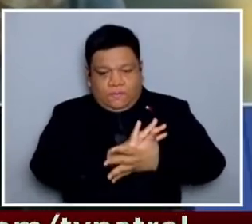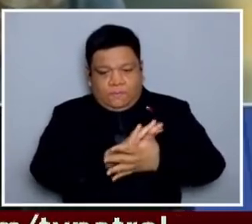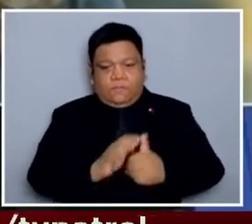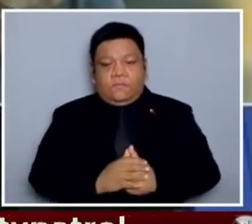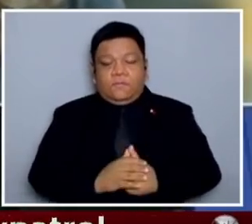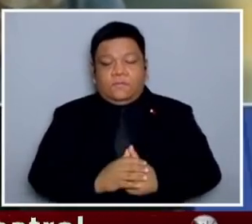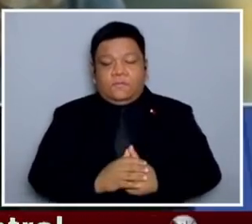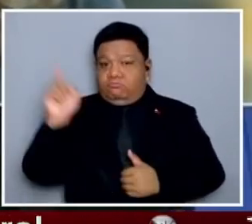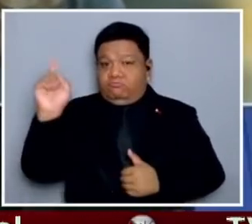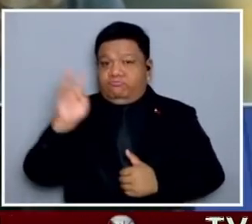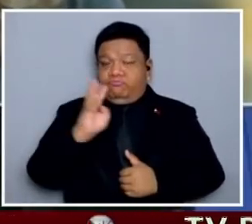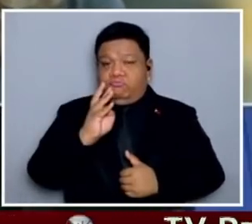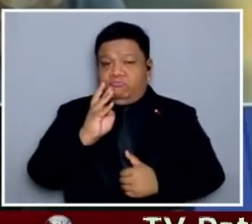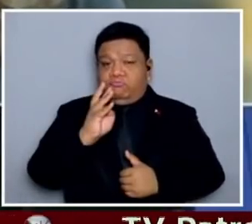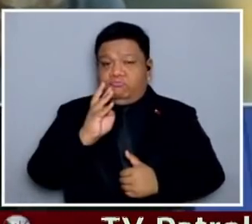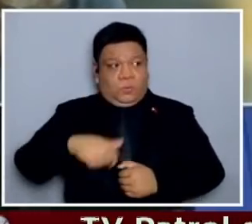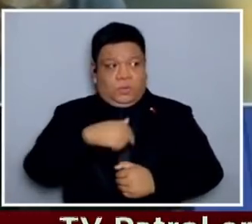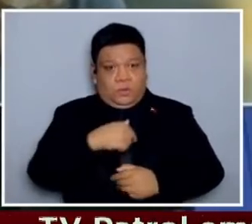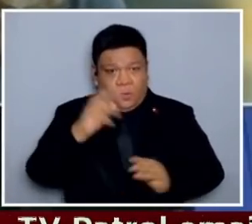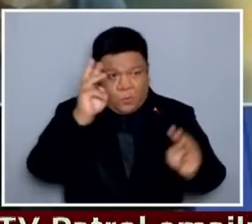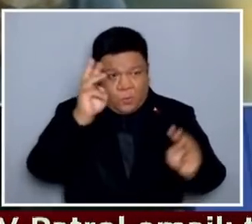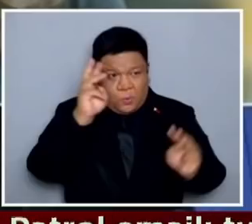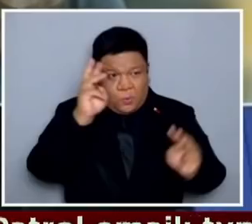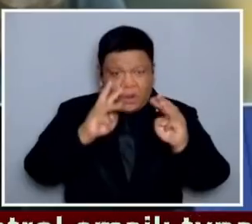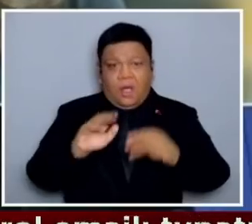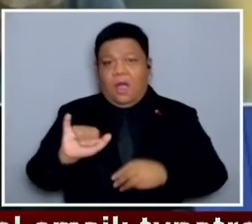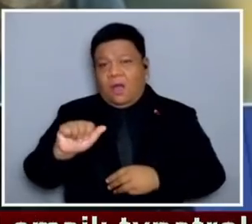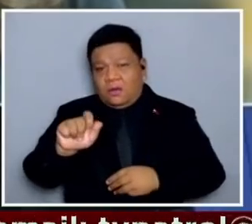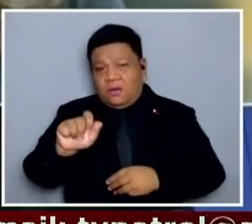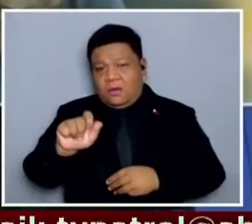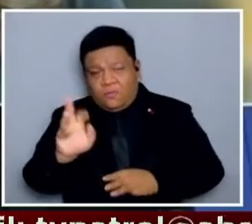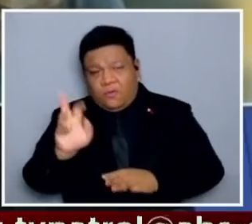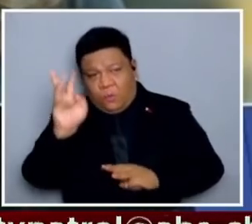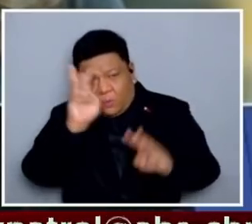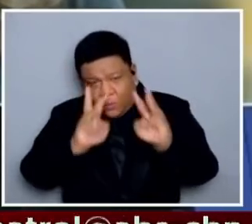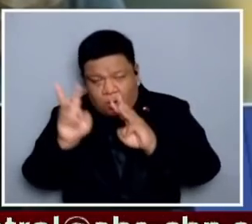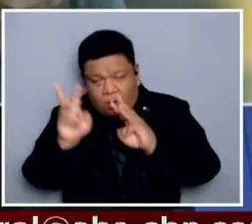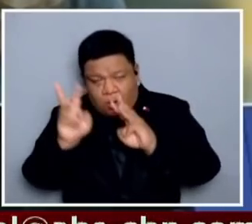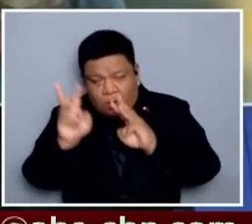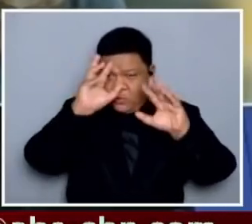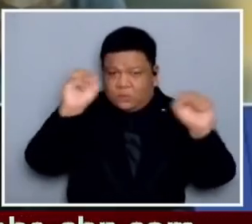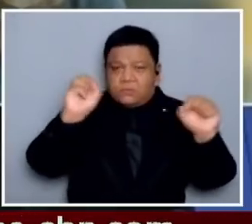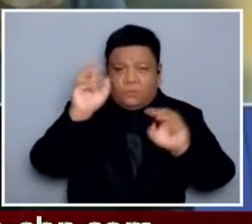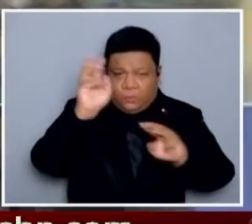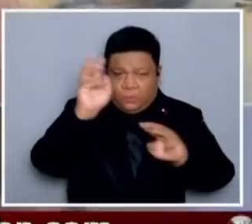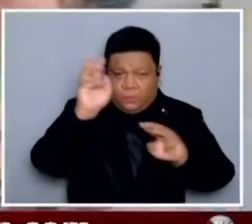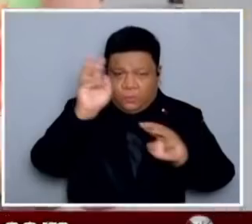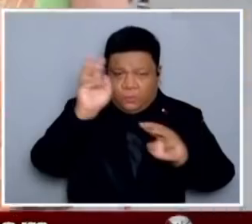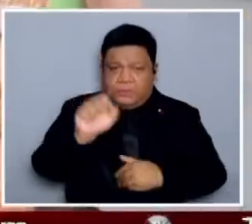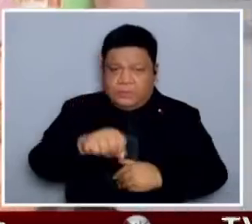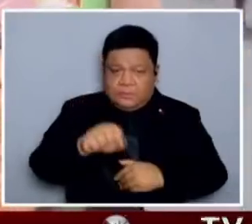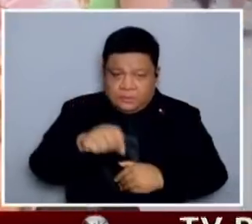ang IATF, nababahala si Pangulo, nababahala ang bumpwersa ng Malacanang at dapat ang taong bayan din po.